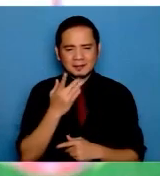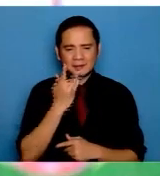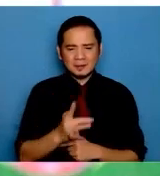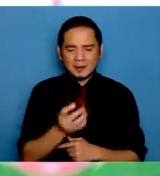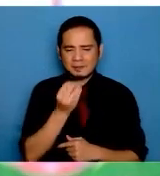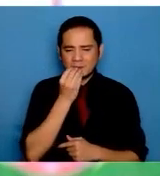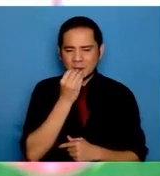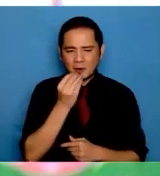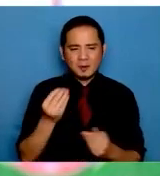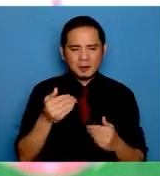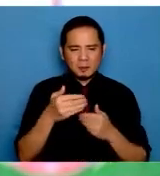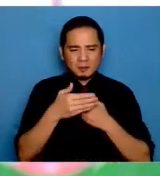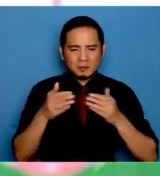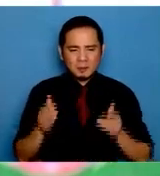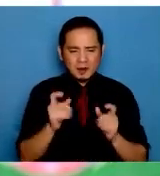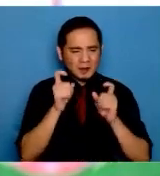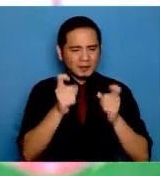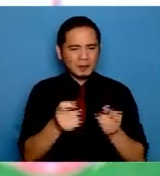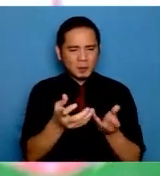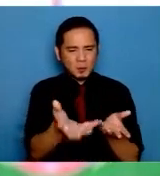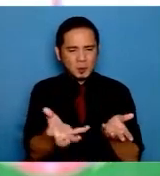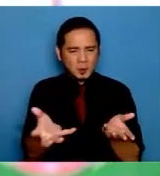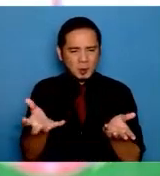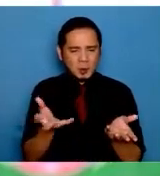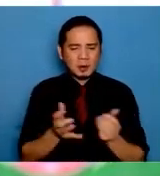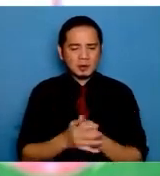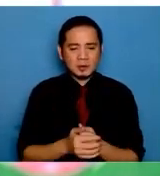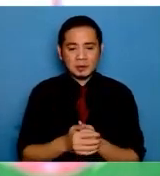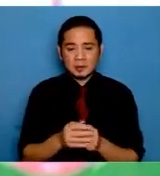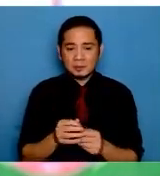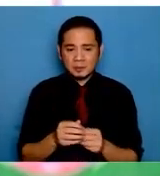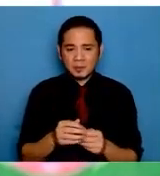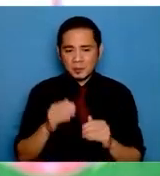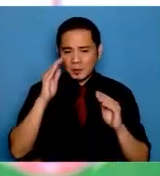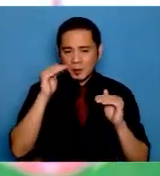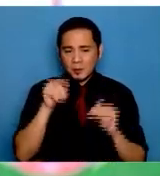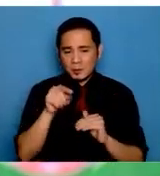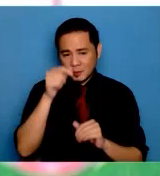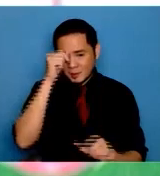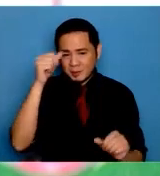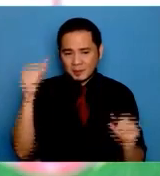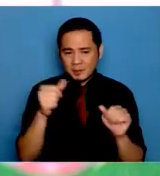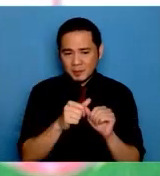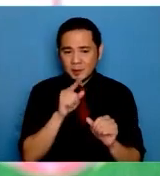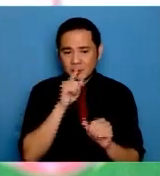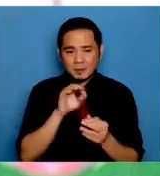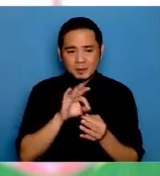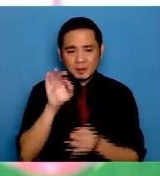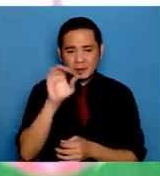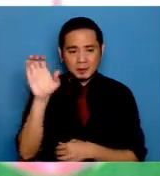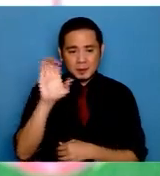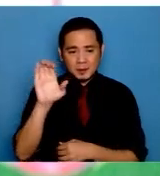Sana'y maalala po natin ang tunay na diwa nito, ang pagmamahal sa atin ni